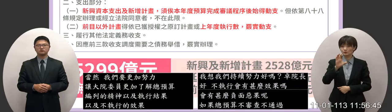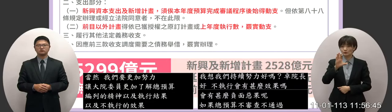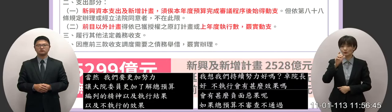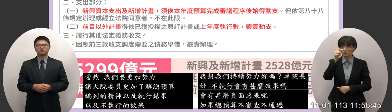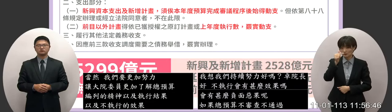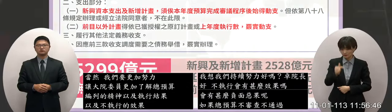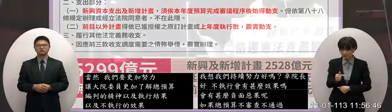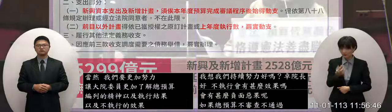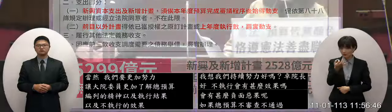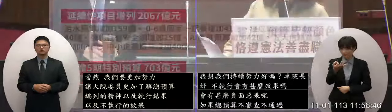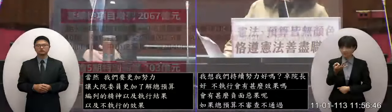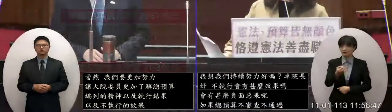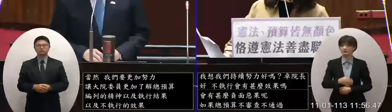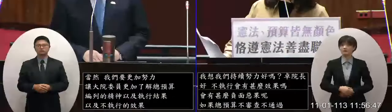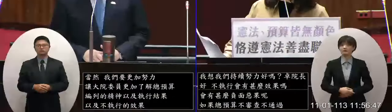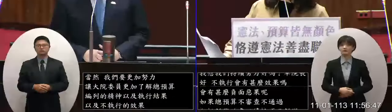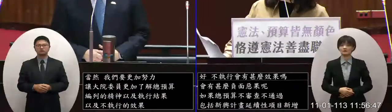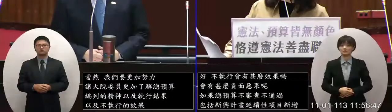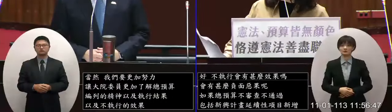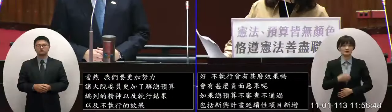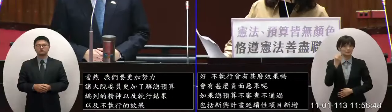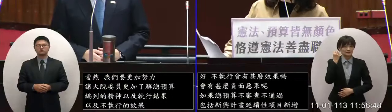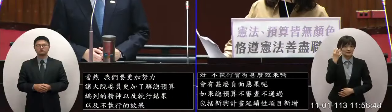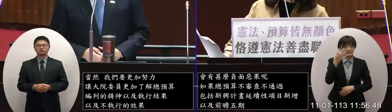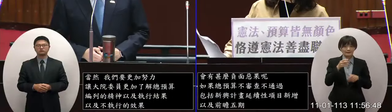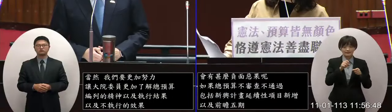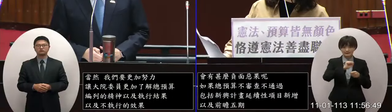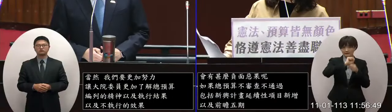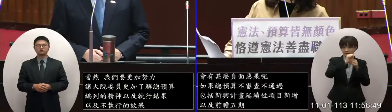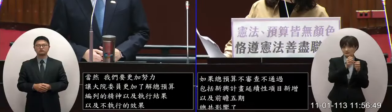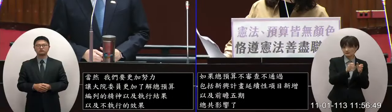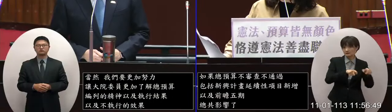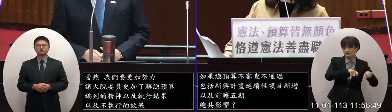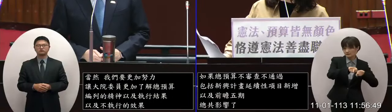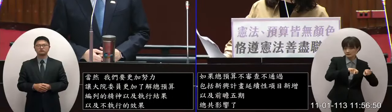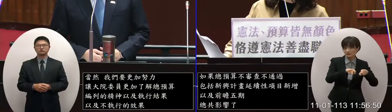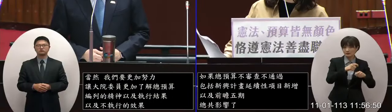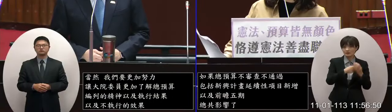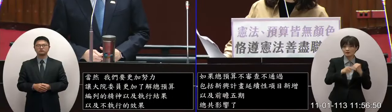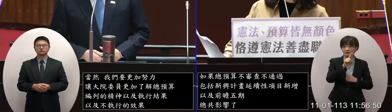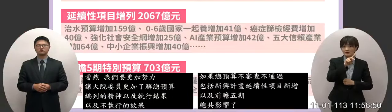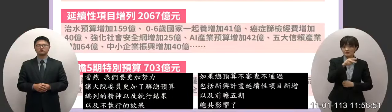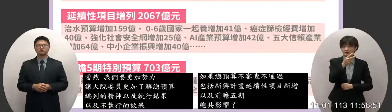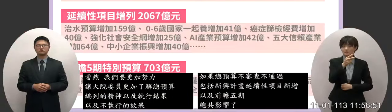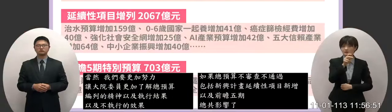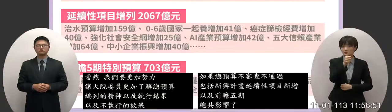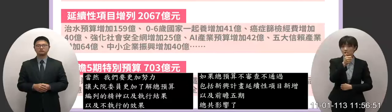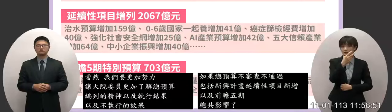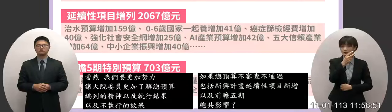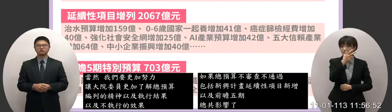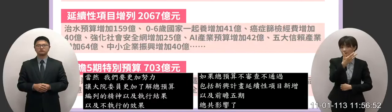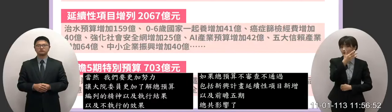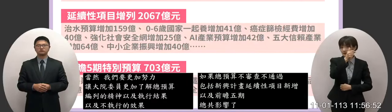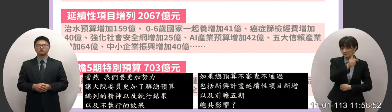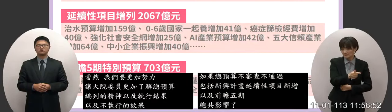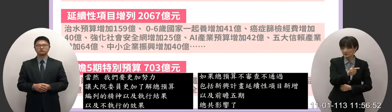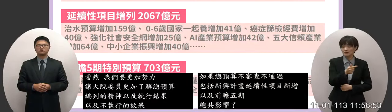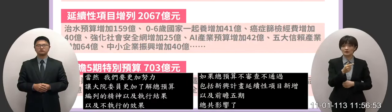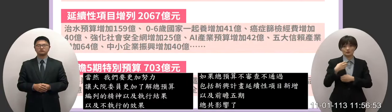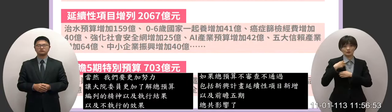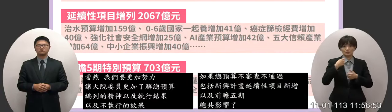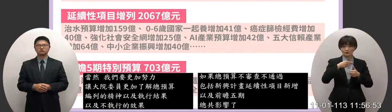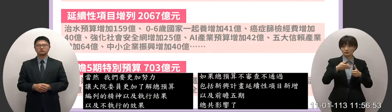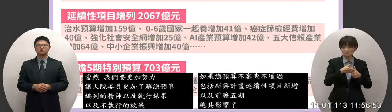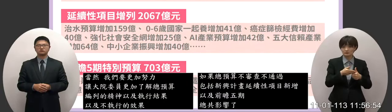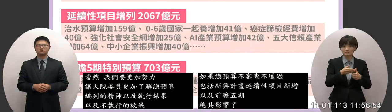5299亿。下一页，针对新兴新增计划有2528亿，就包括军公教的3%调